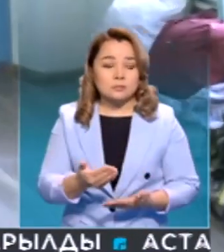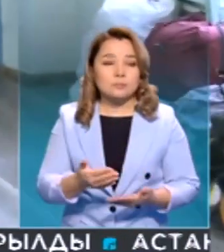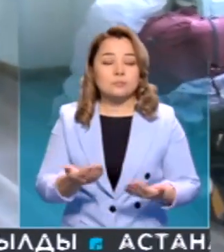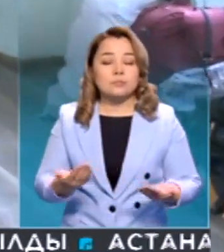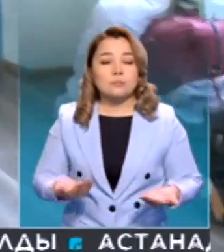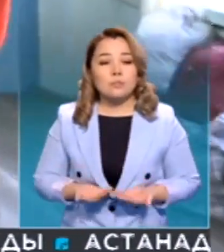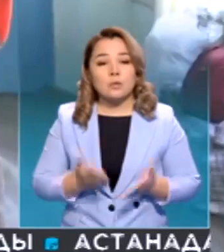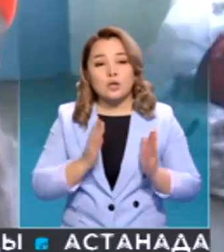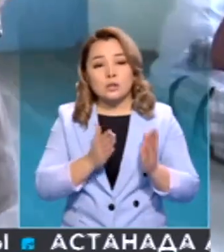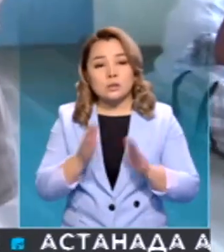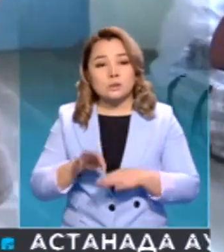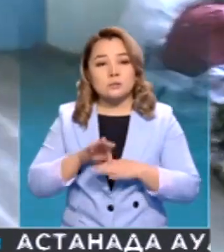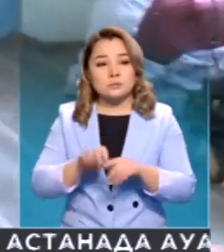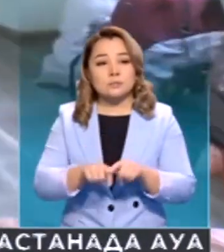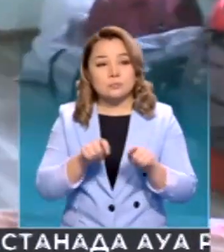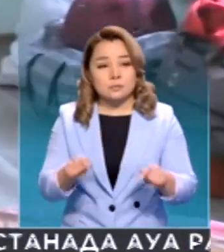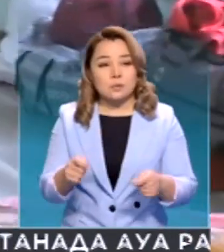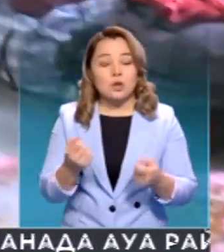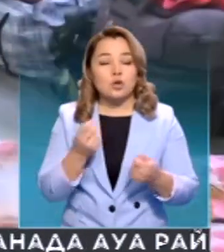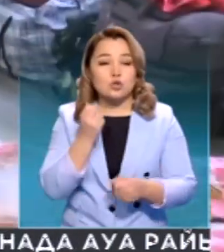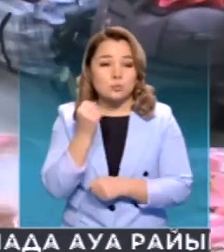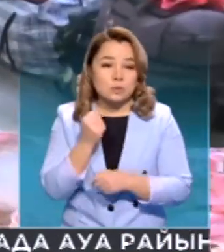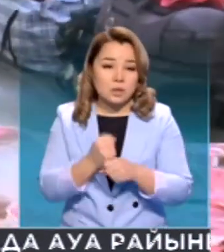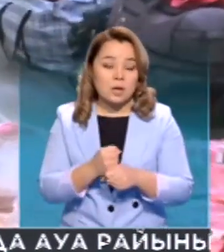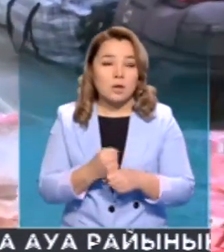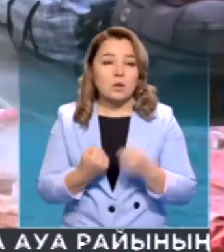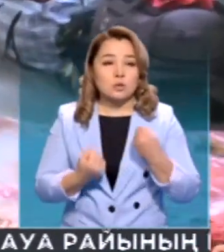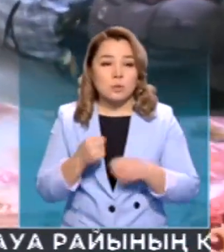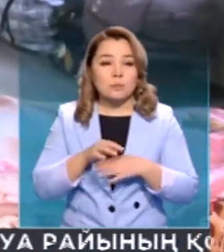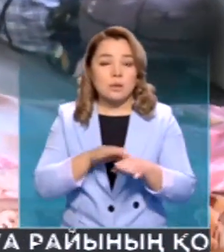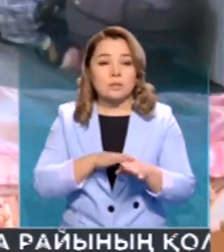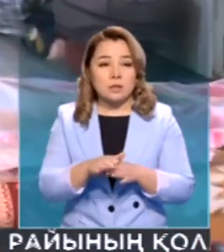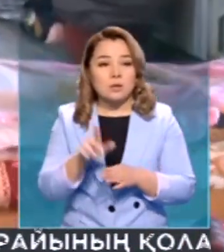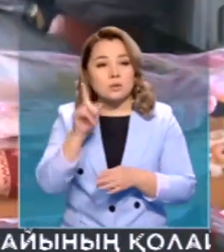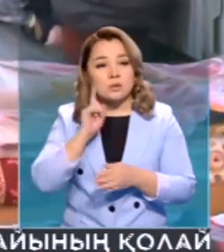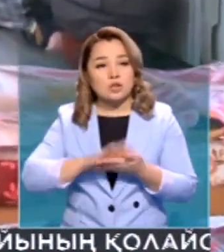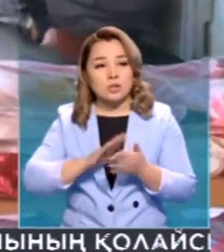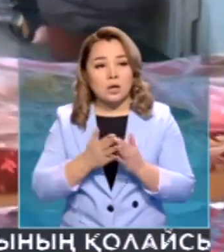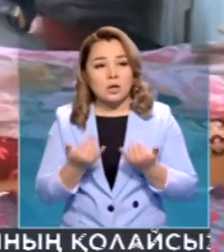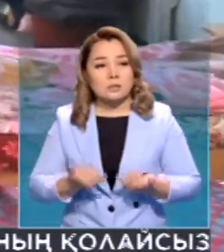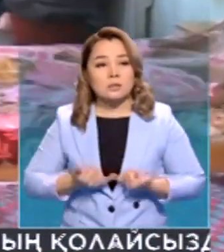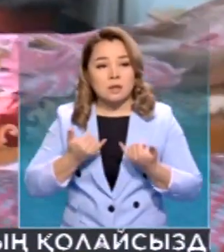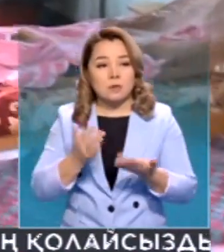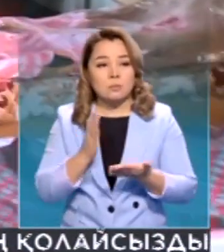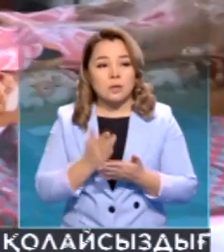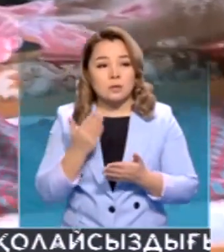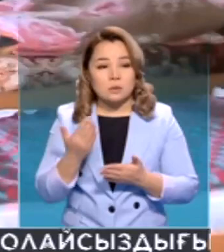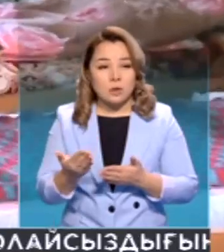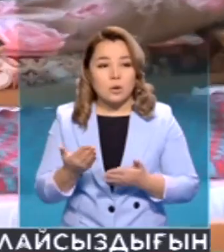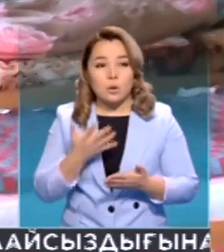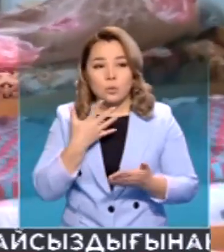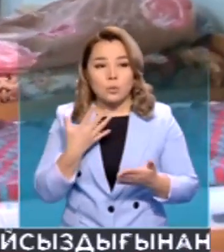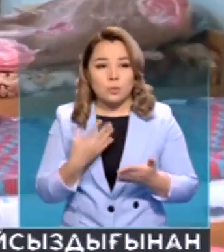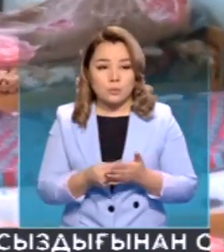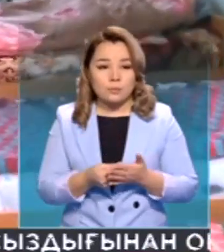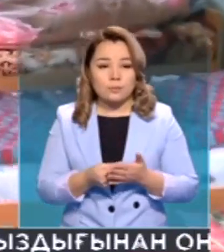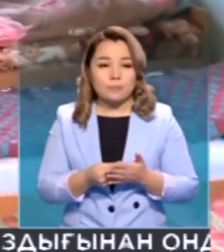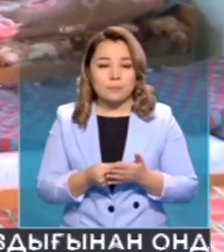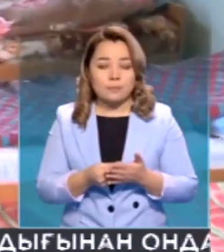ашып, жұмысшыларға, жүргізушілерге қолайлы жағдай жасап отырмыз. Олар öz